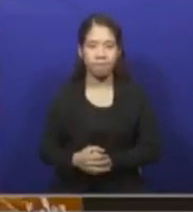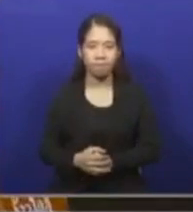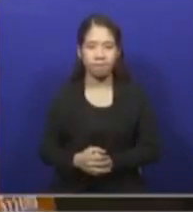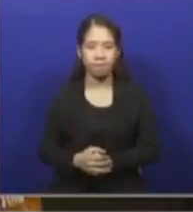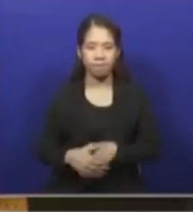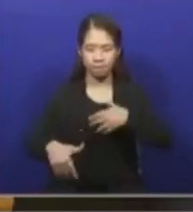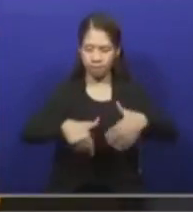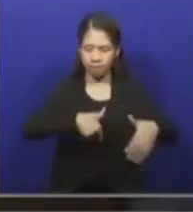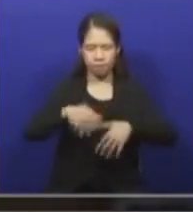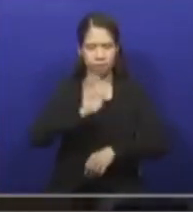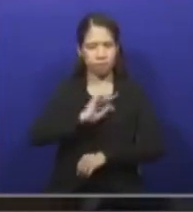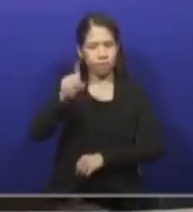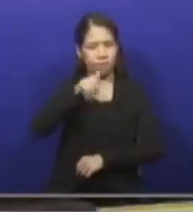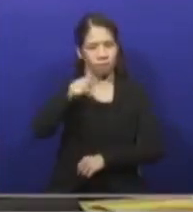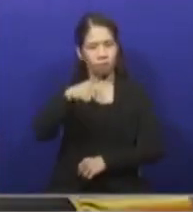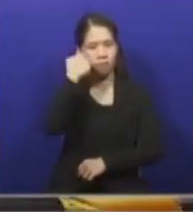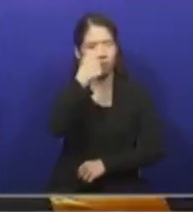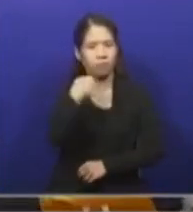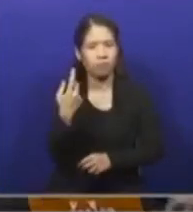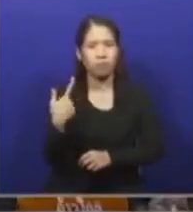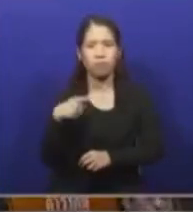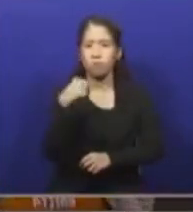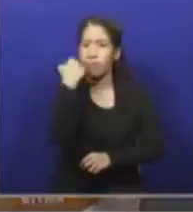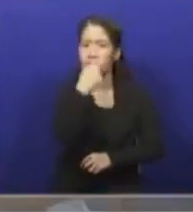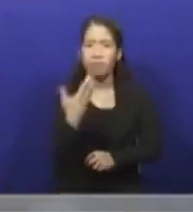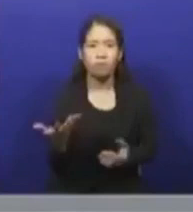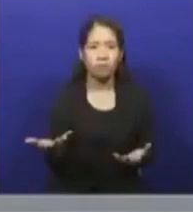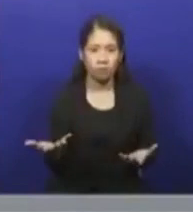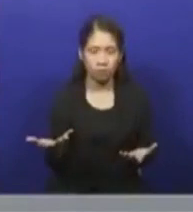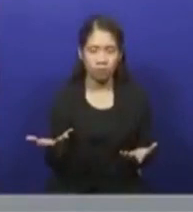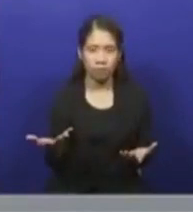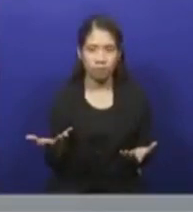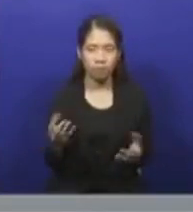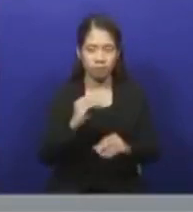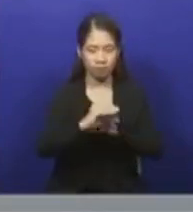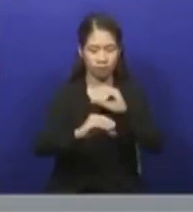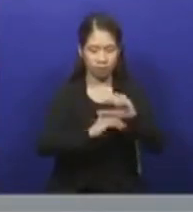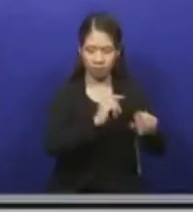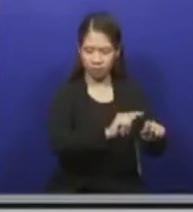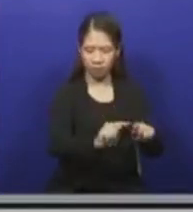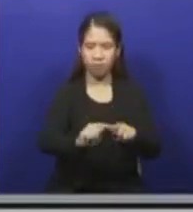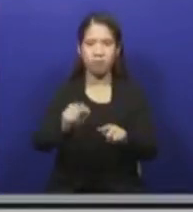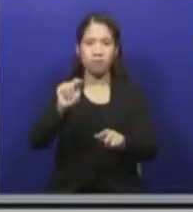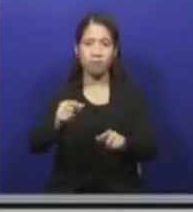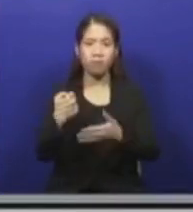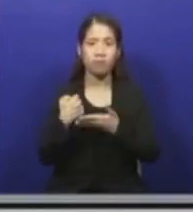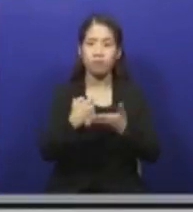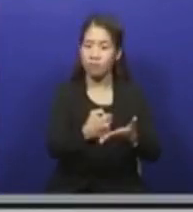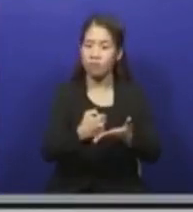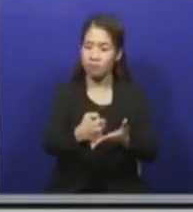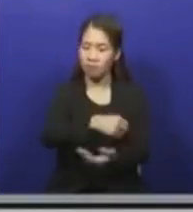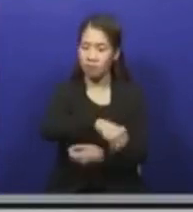ประชาชนสงสัยครับว่าใครได้ประโยชน์กันแน่โครงการพวกนี้มันฟื้นฟูเศรษฐกิจฐานรากได้จริ